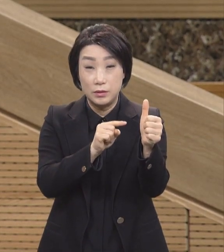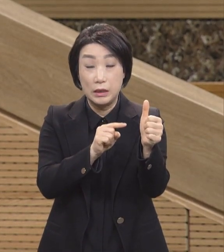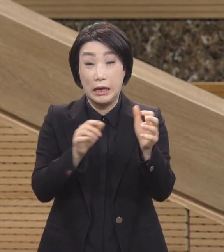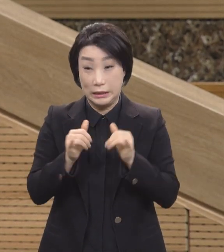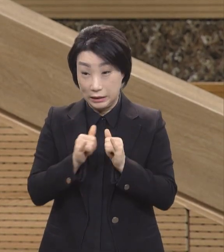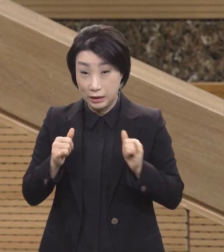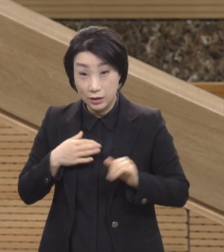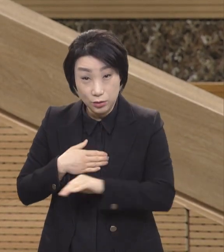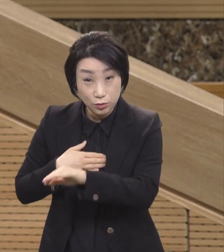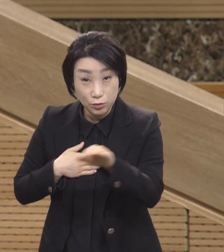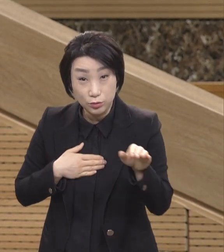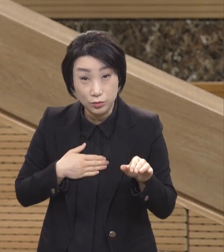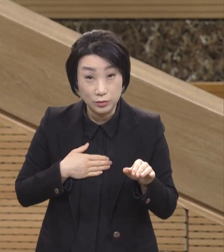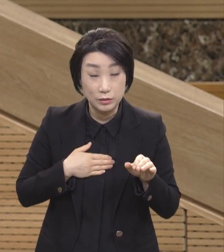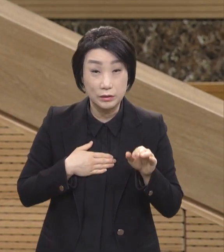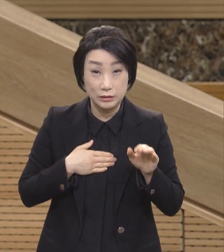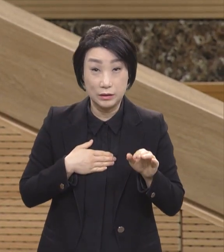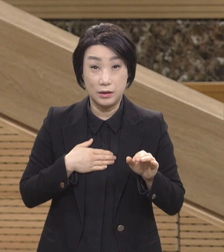인간이